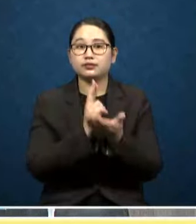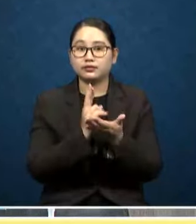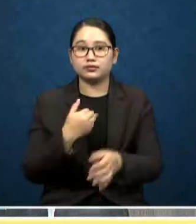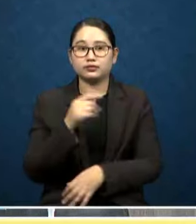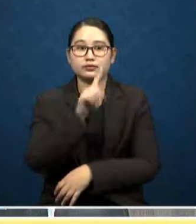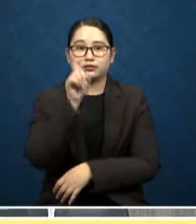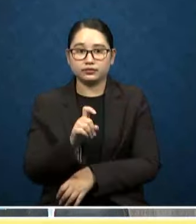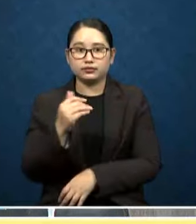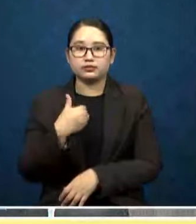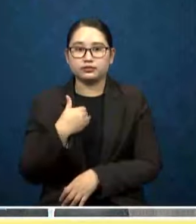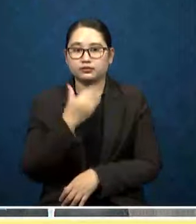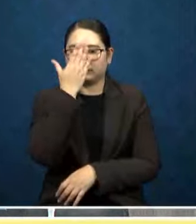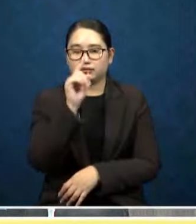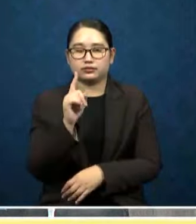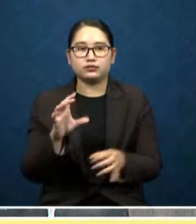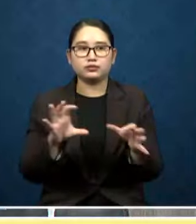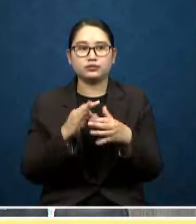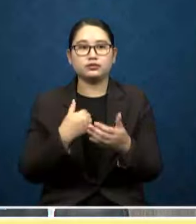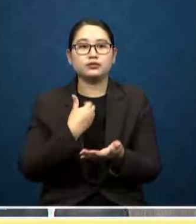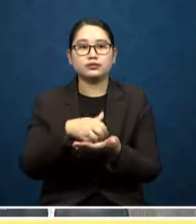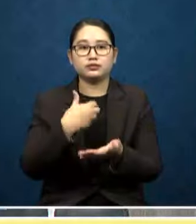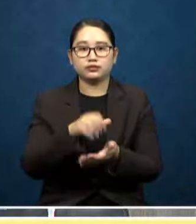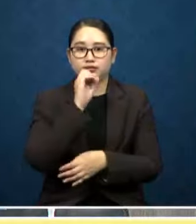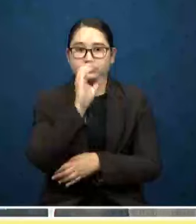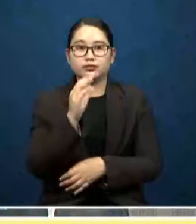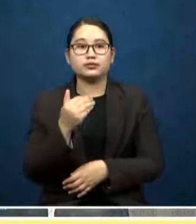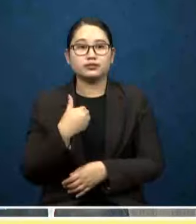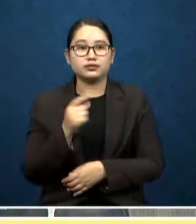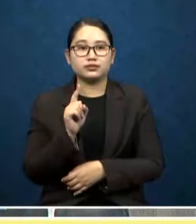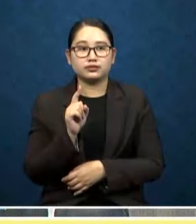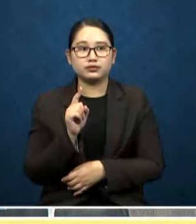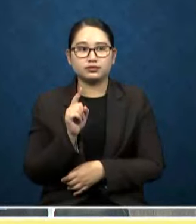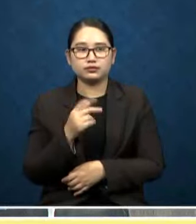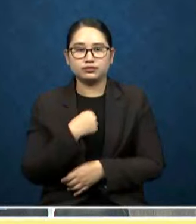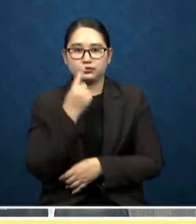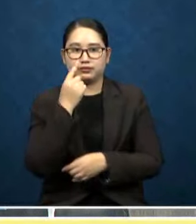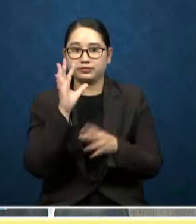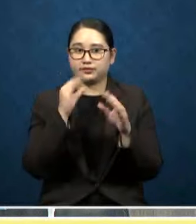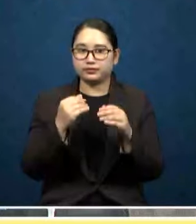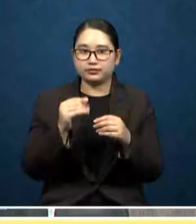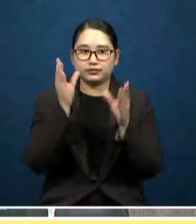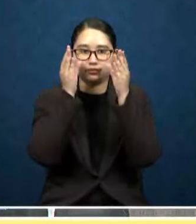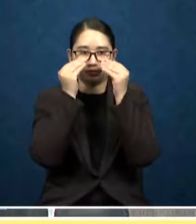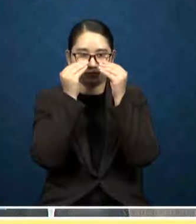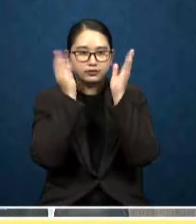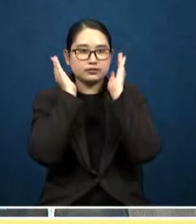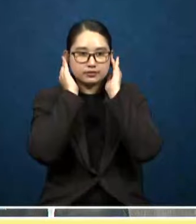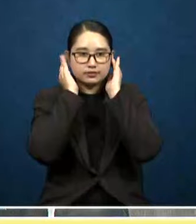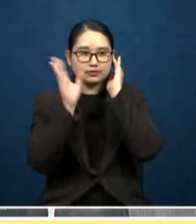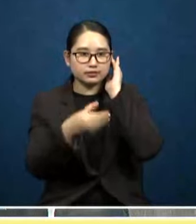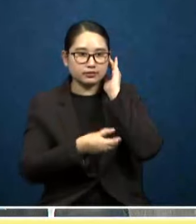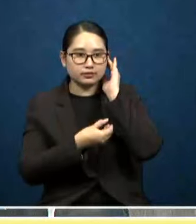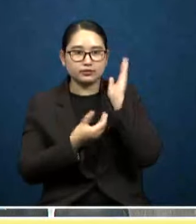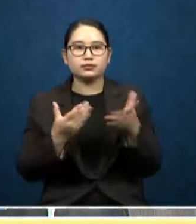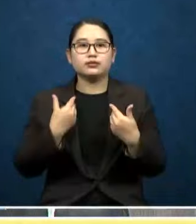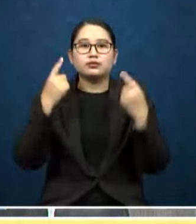ไม่อย่างไรเพราะนี่ก็เป็นมูลเหหอันนึงที่ทำให้แอบหลิ่วตาแอบหลับตาแอบตาบอดแอบหูหนวกไม่